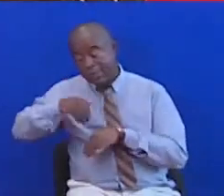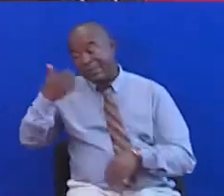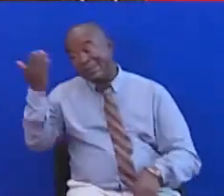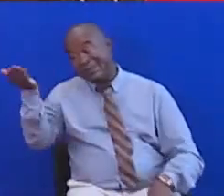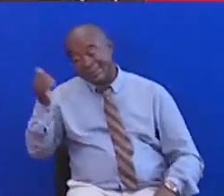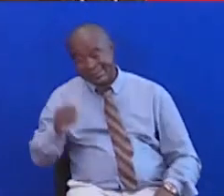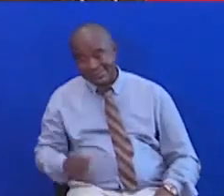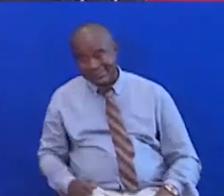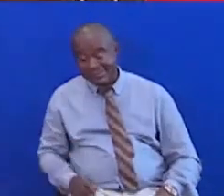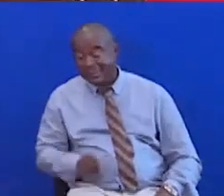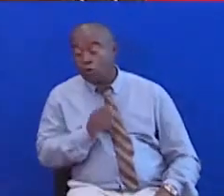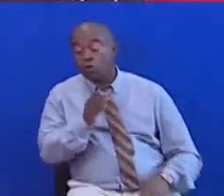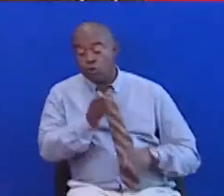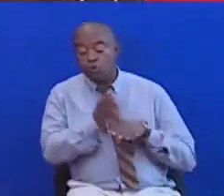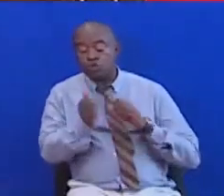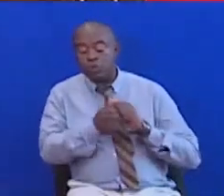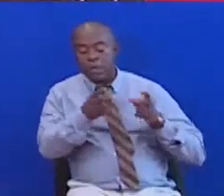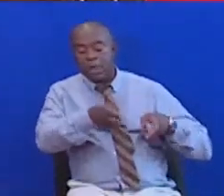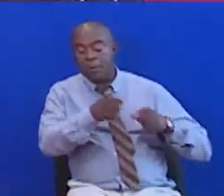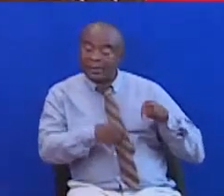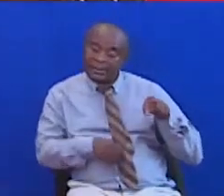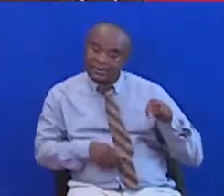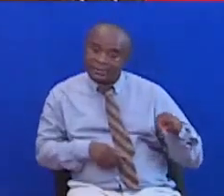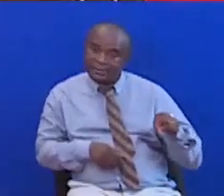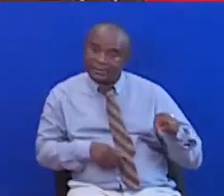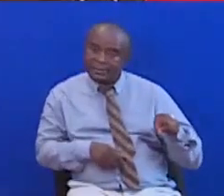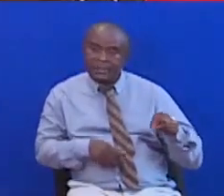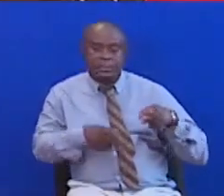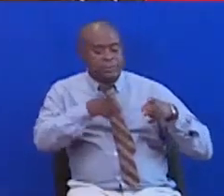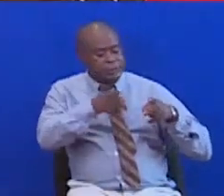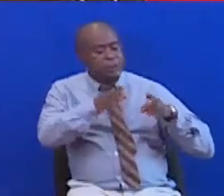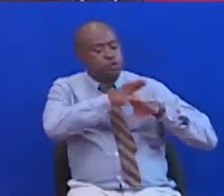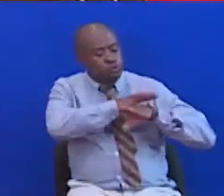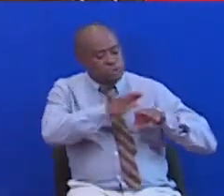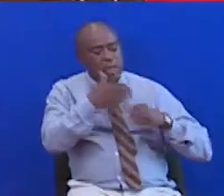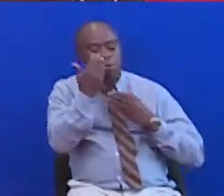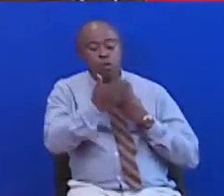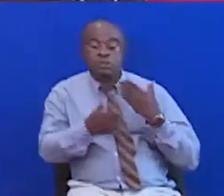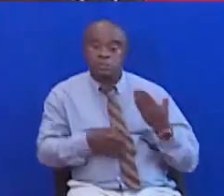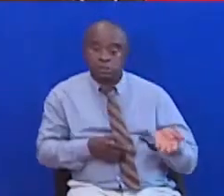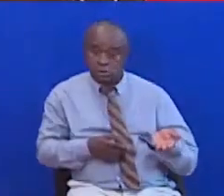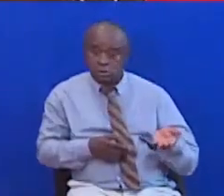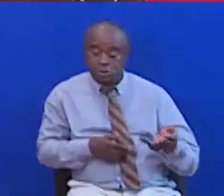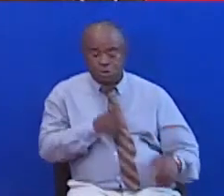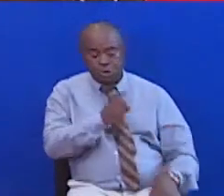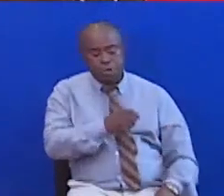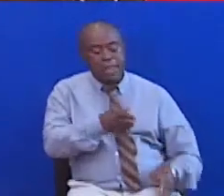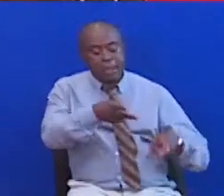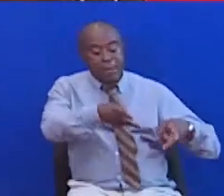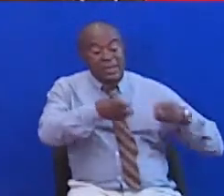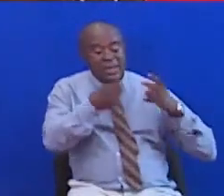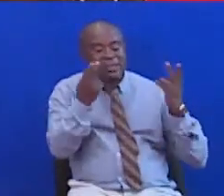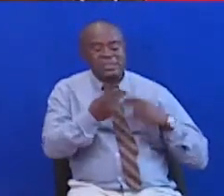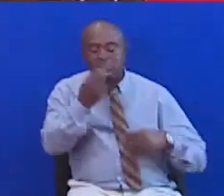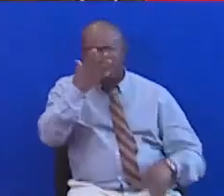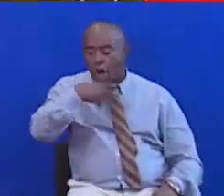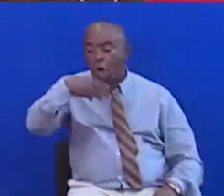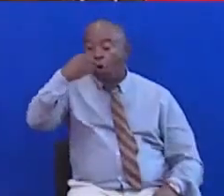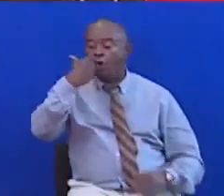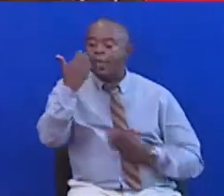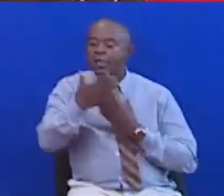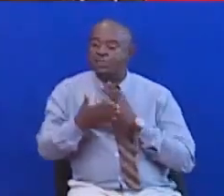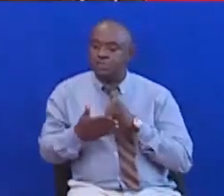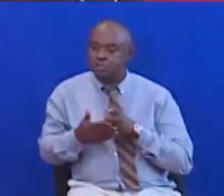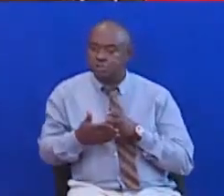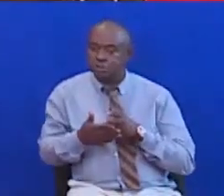kwa hili la bandari, bandari ni usalama wa nchi, bandari ni roho ya nchi, bandari ndio